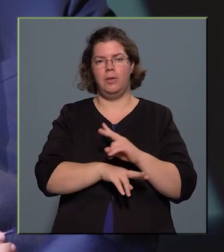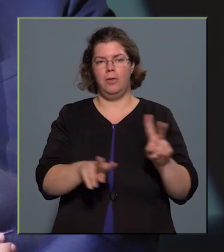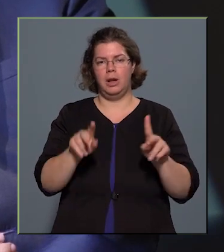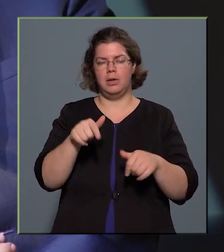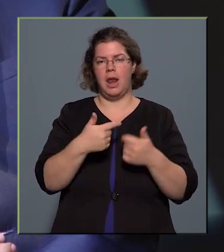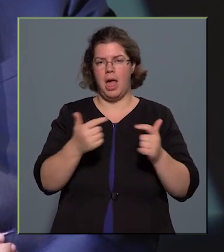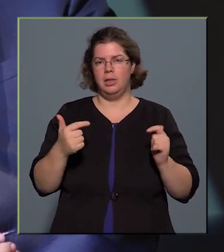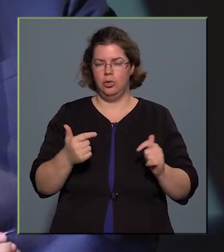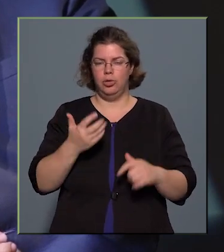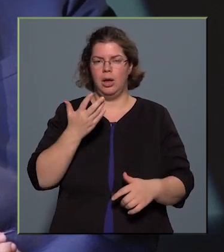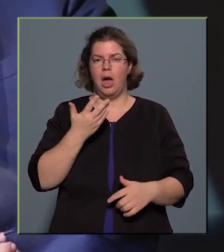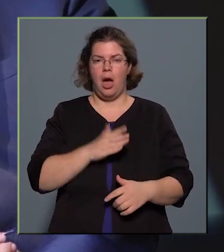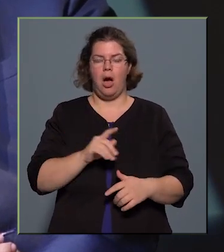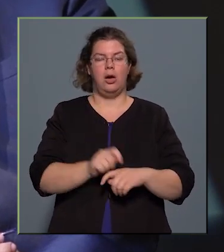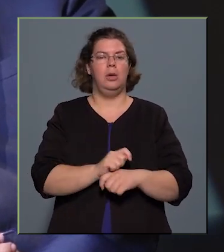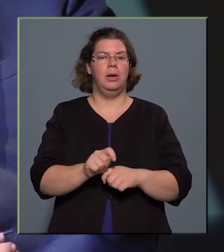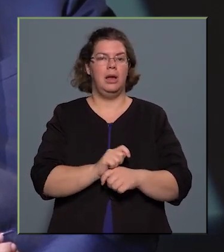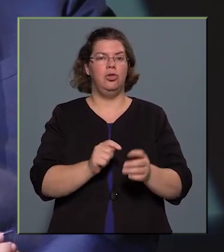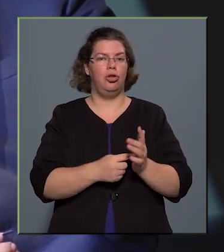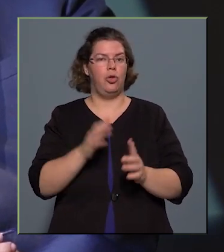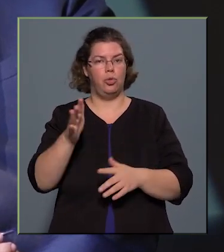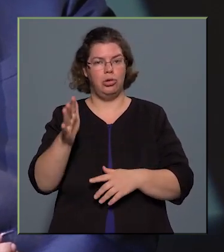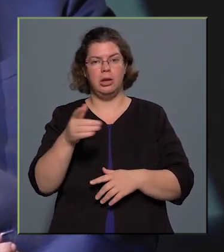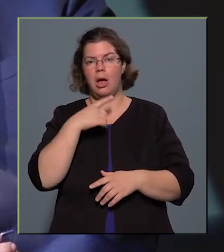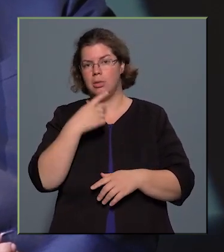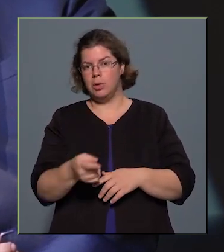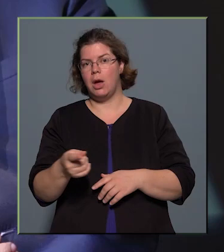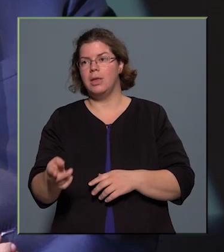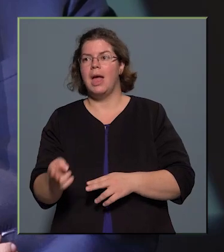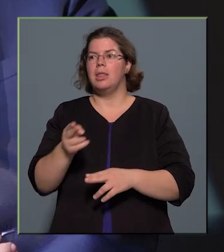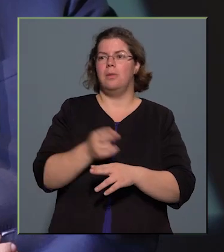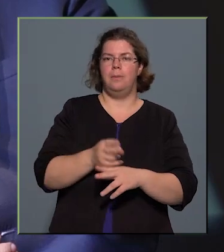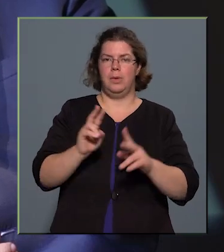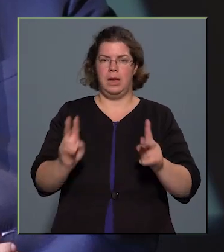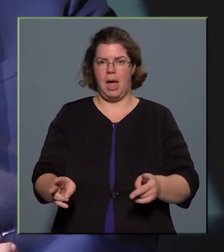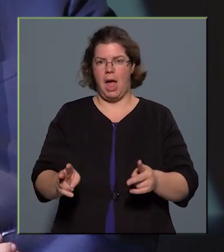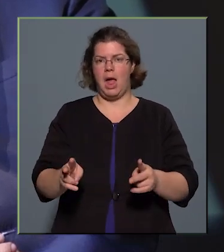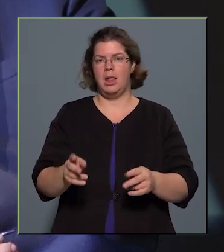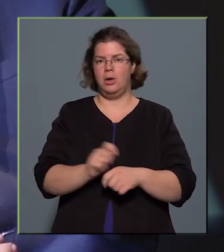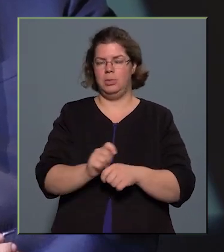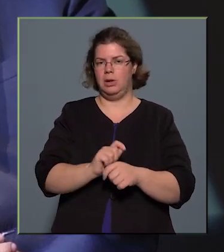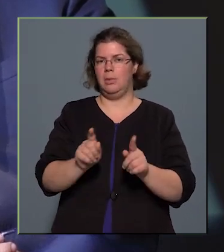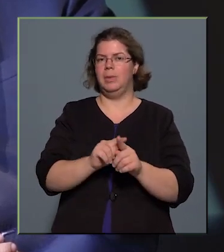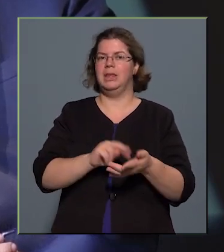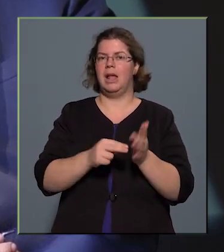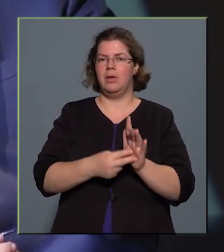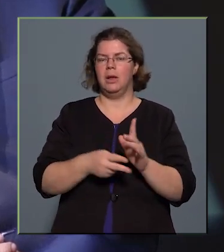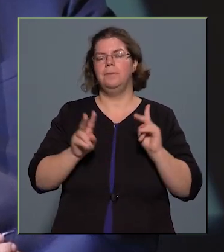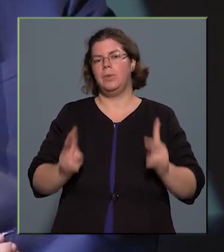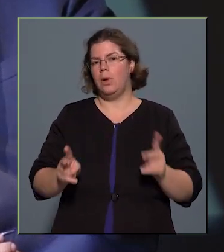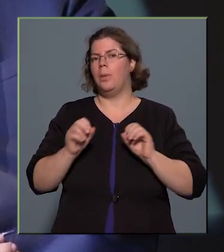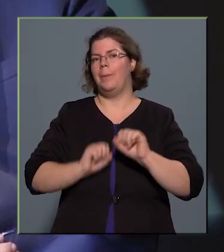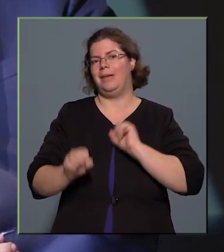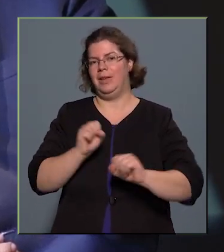hogyha a karbantartás jóslata azt mondja, hogy hamarabb kell karbantartani, mint terveztük, akkor ugye megvédi